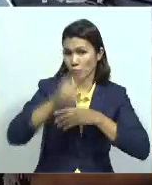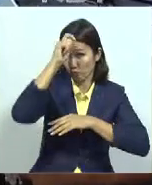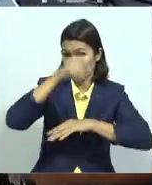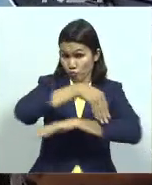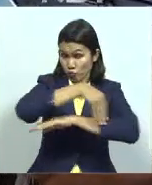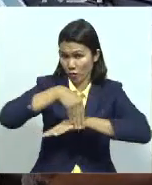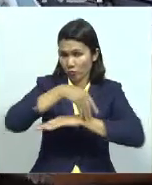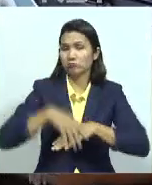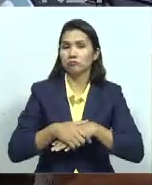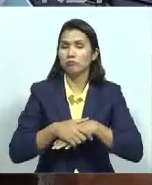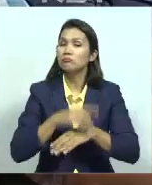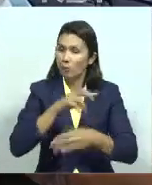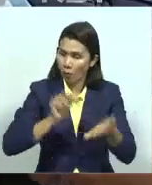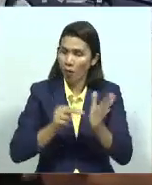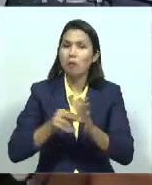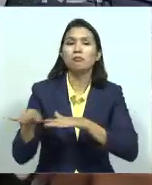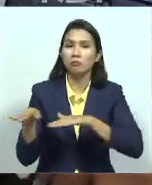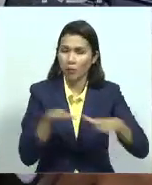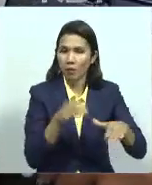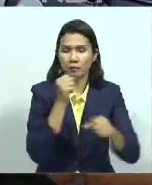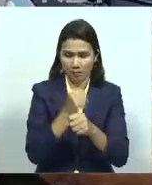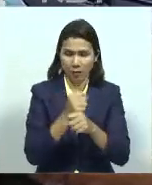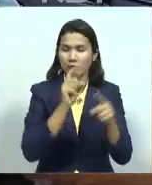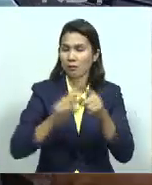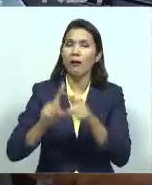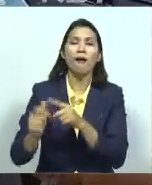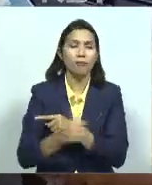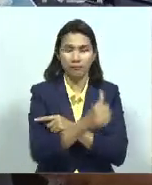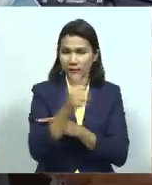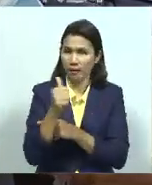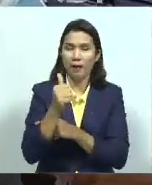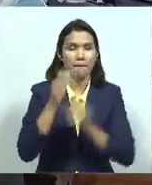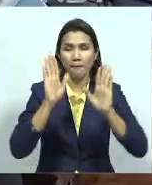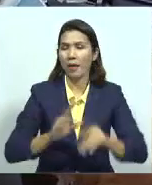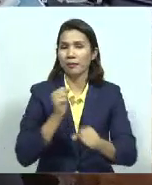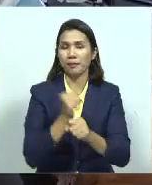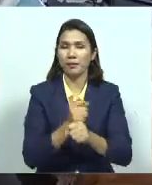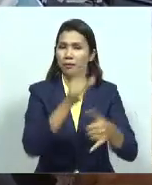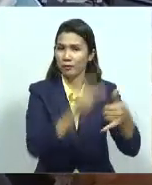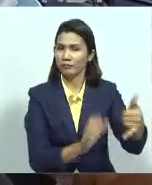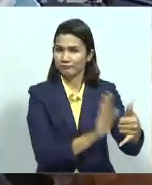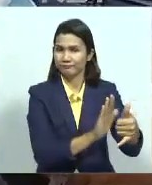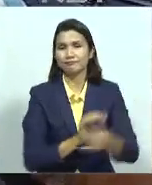ราะนั้นก็มีความพร้อมที่จะทำงานได้ในหลายๆรูปแบบการทำงาน